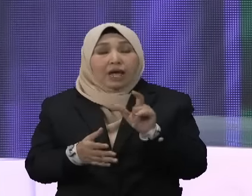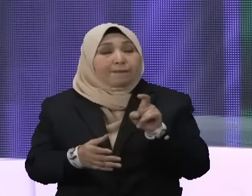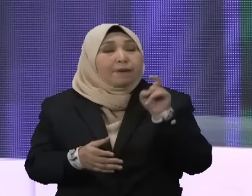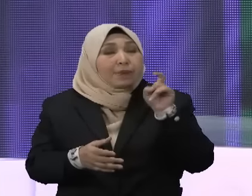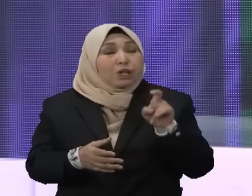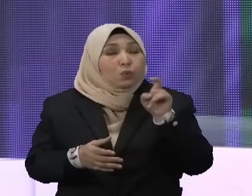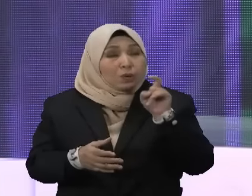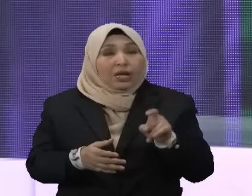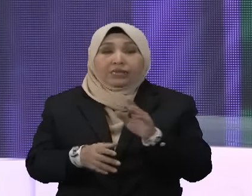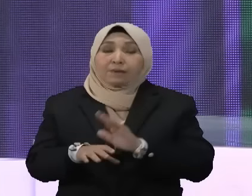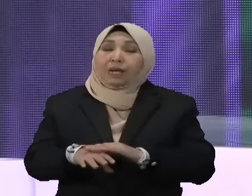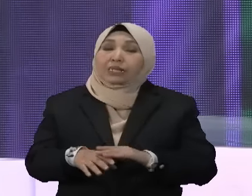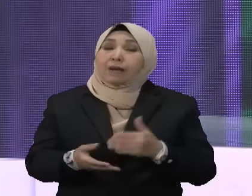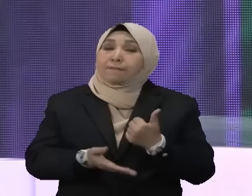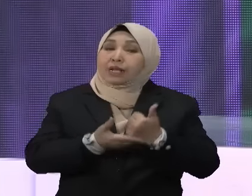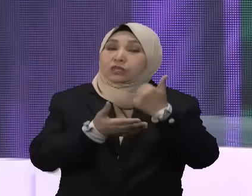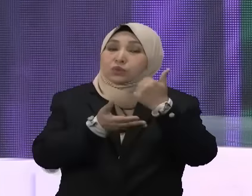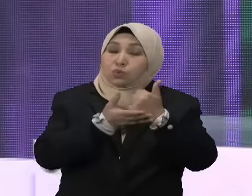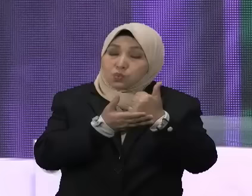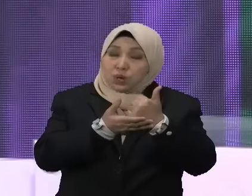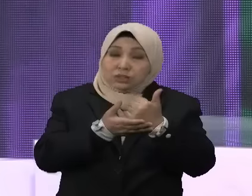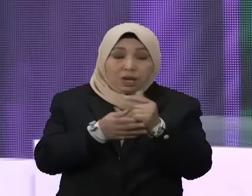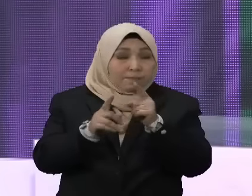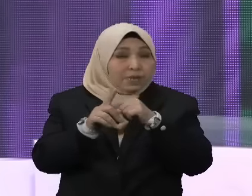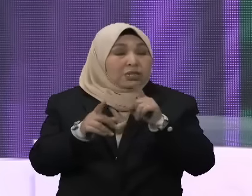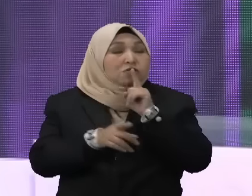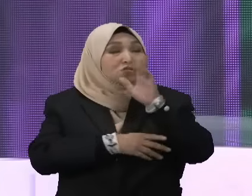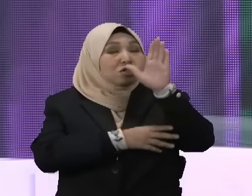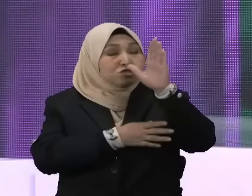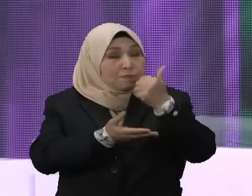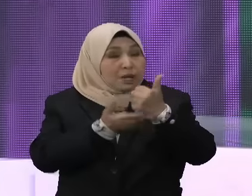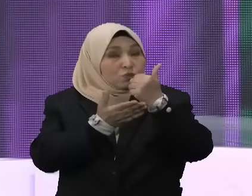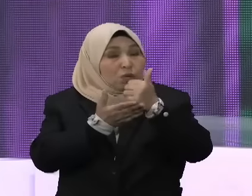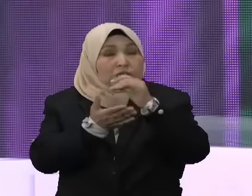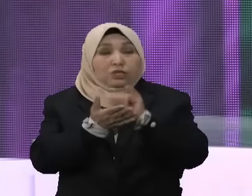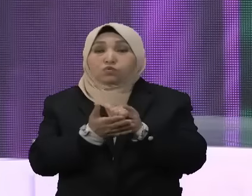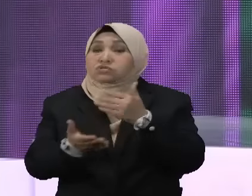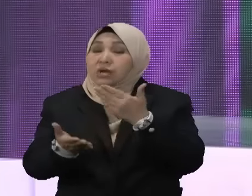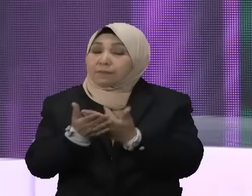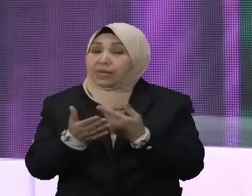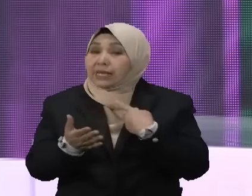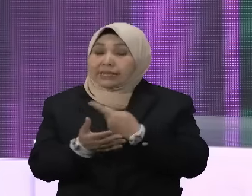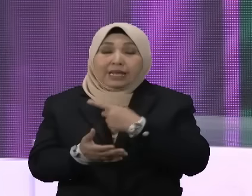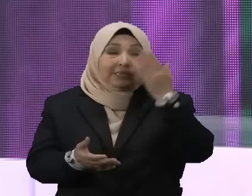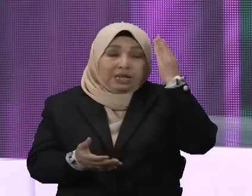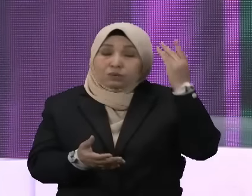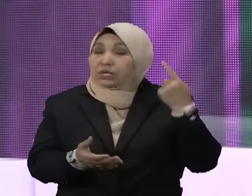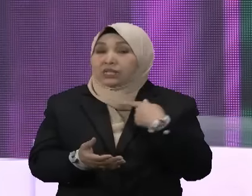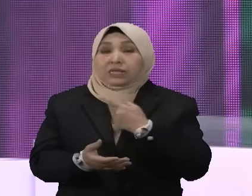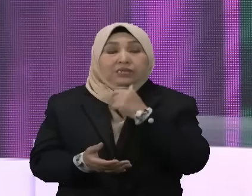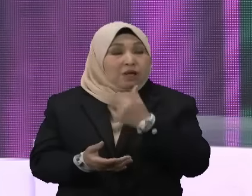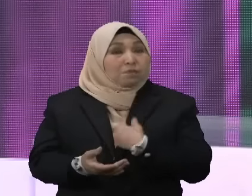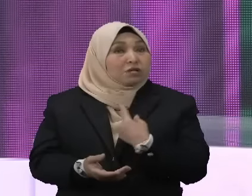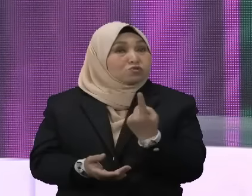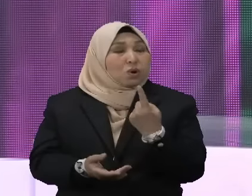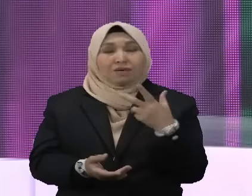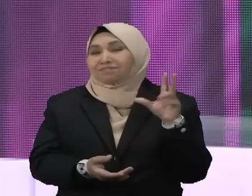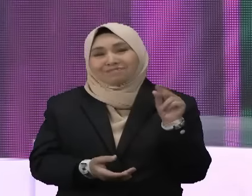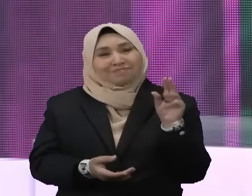memerlukan kepada bantuan. Dan bila janji bantuan itu sampai, kita tahu bahawa kita tidak